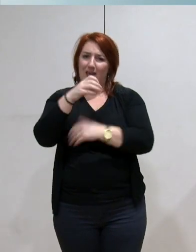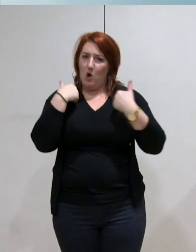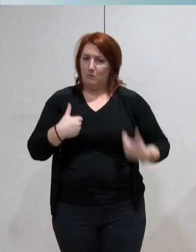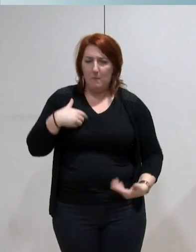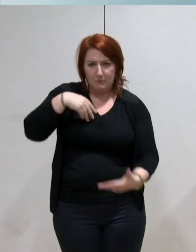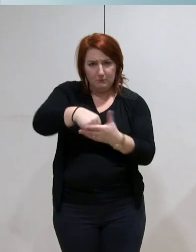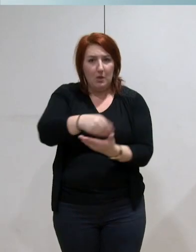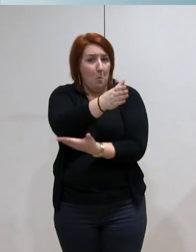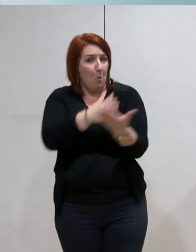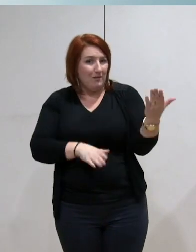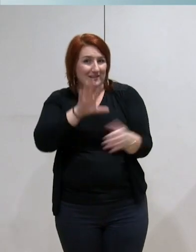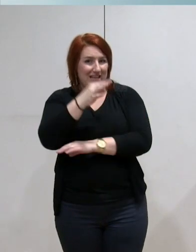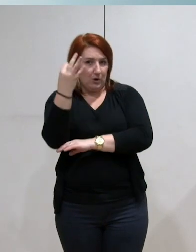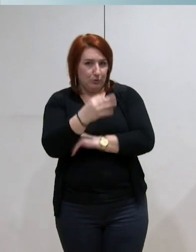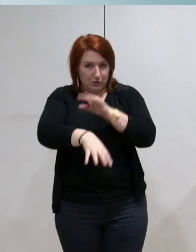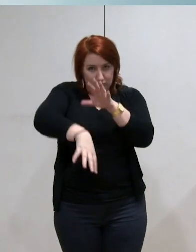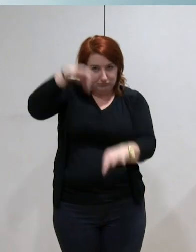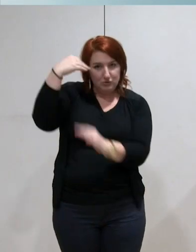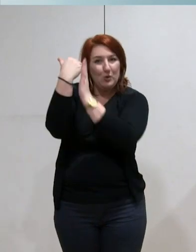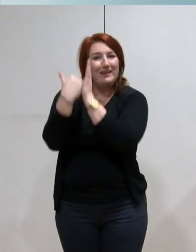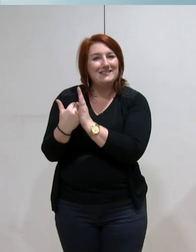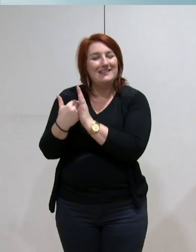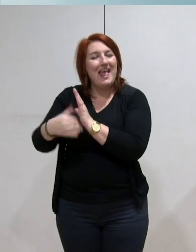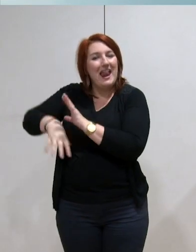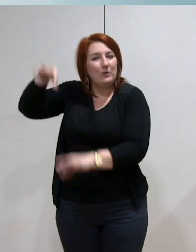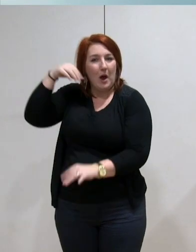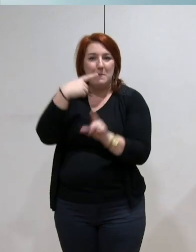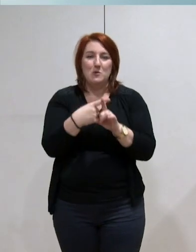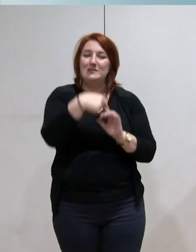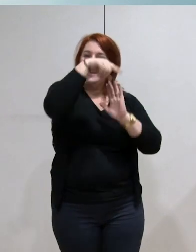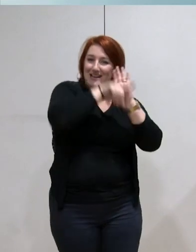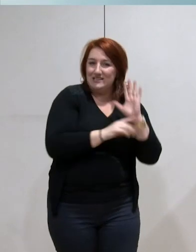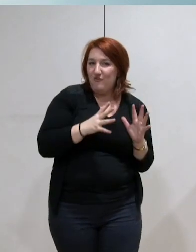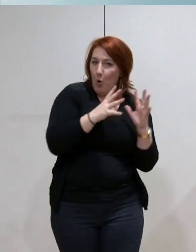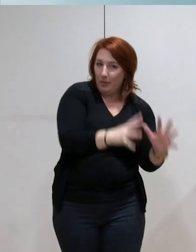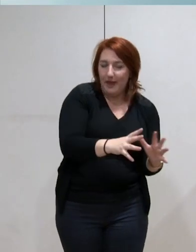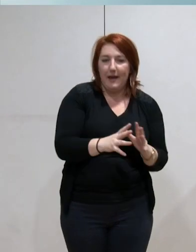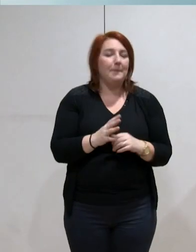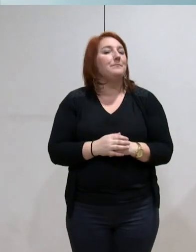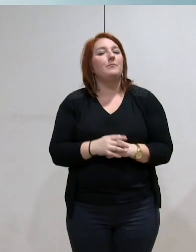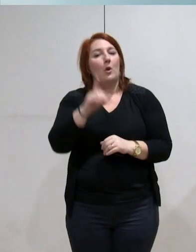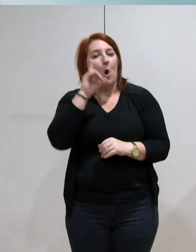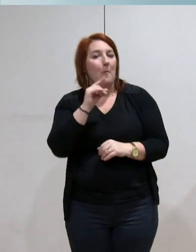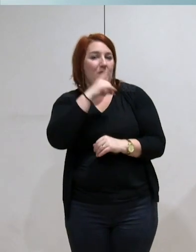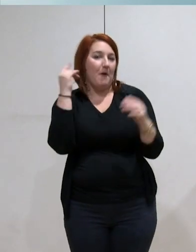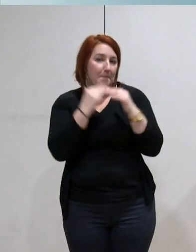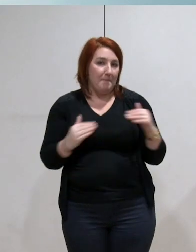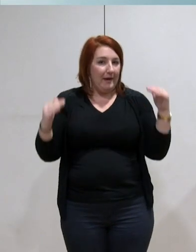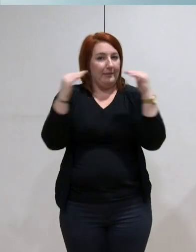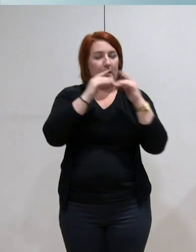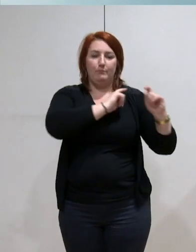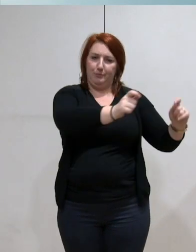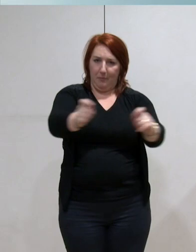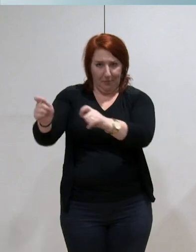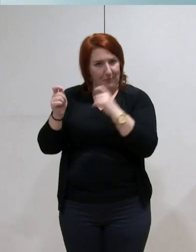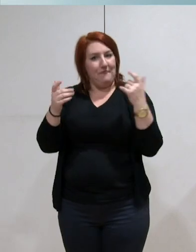dont la moitié ont été tiré au sort parmi les listes électorales les listes des volontaires dans le respect de la parité femm hommes ont été institués ils ont